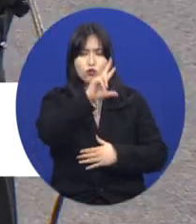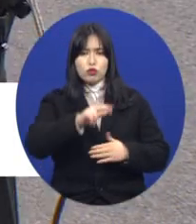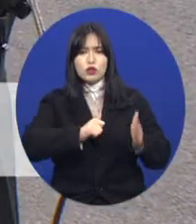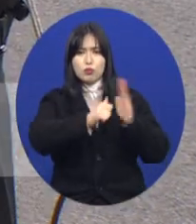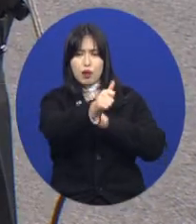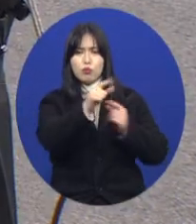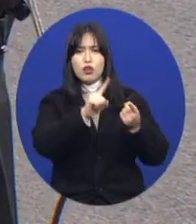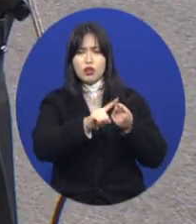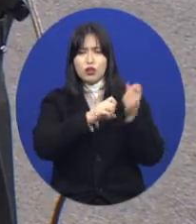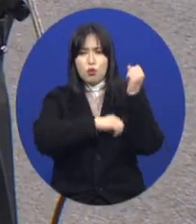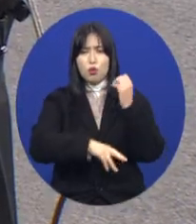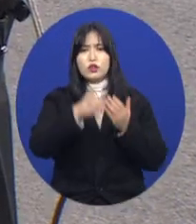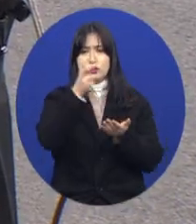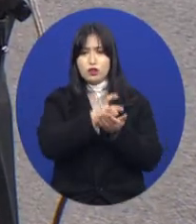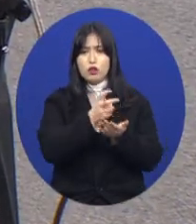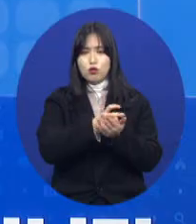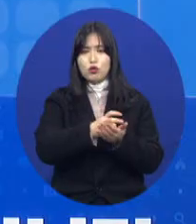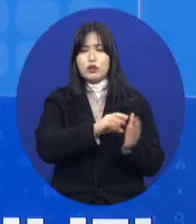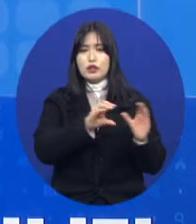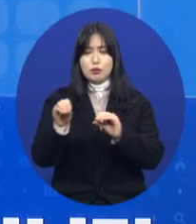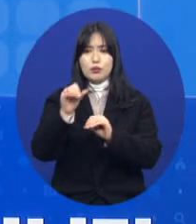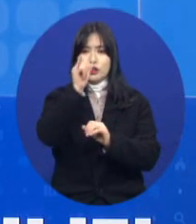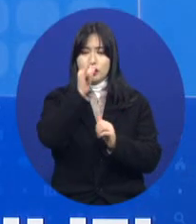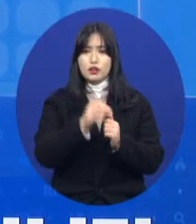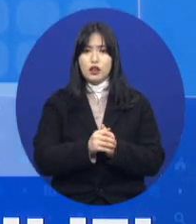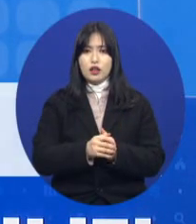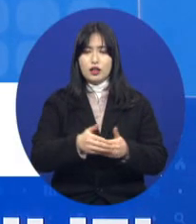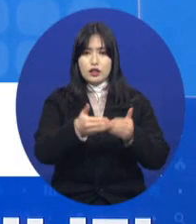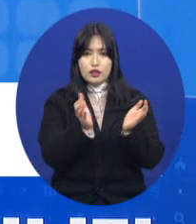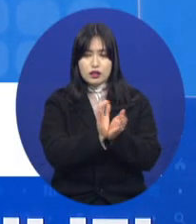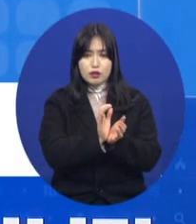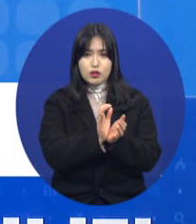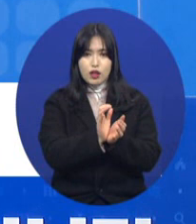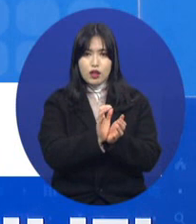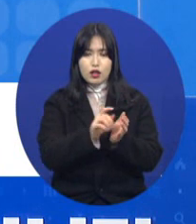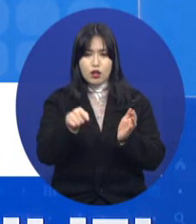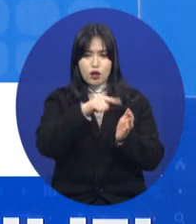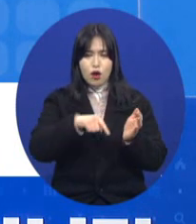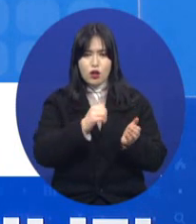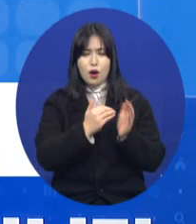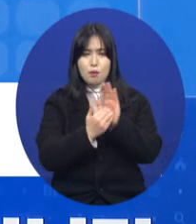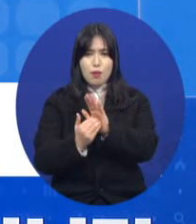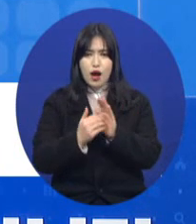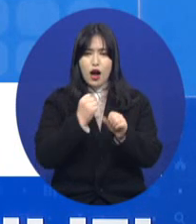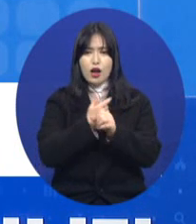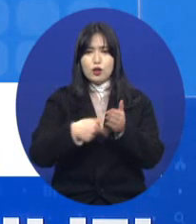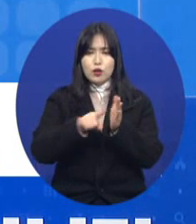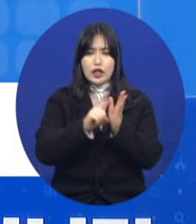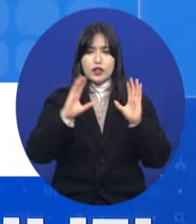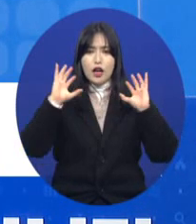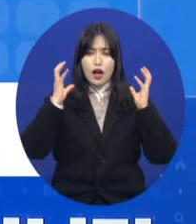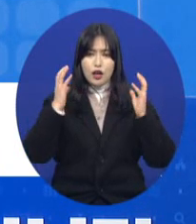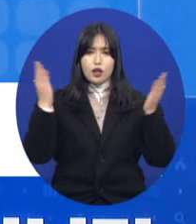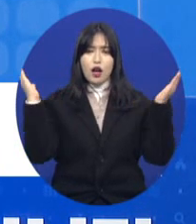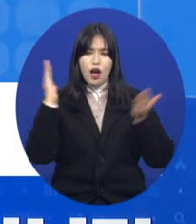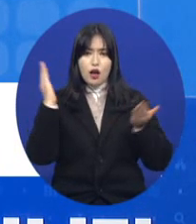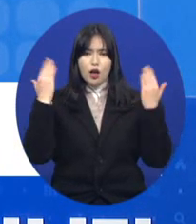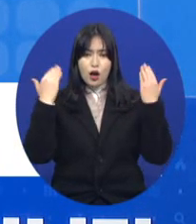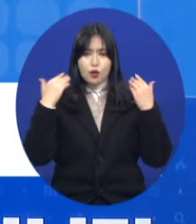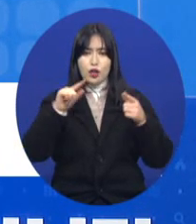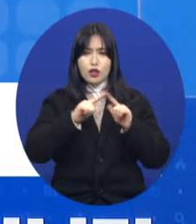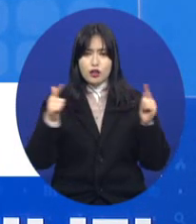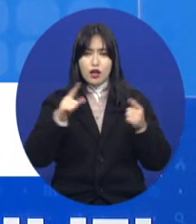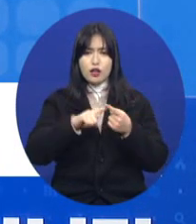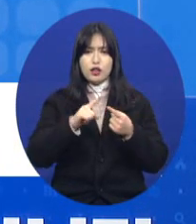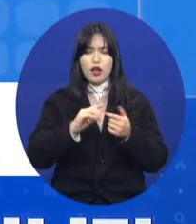원칙적으로 금지했습니다 집단 면역의 만들어지기 전까지는 학교와 아이들의 안전을 엄정하게